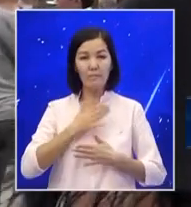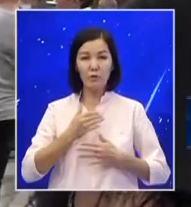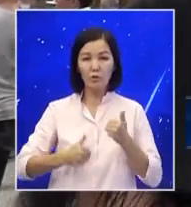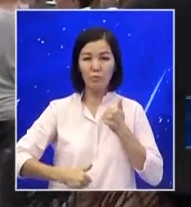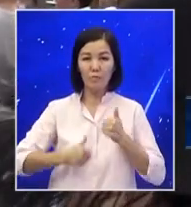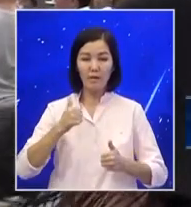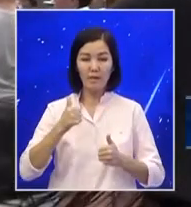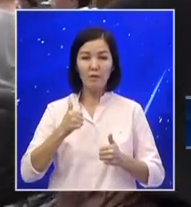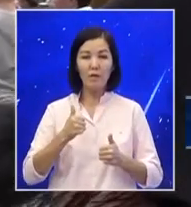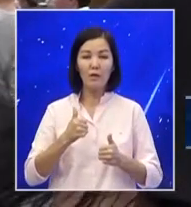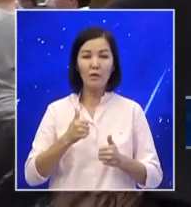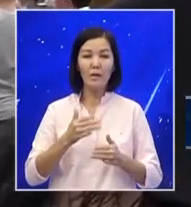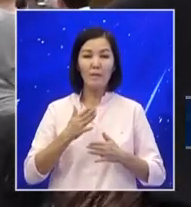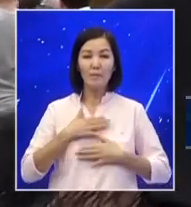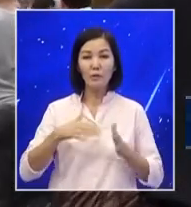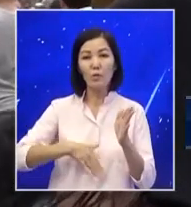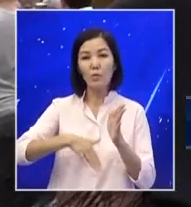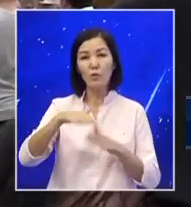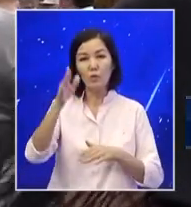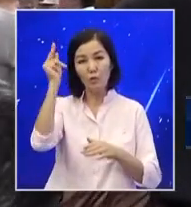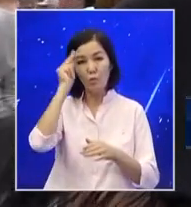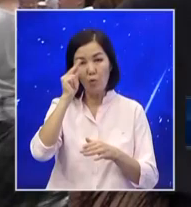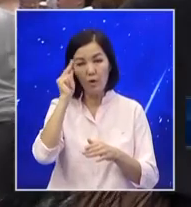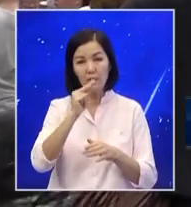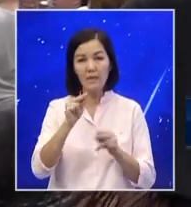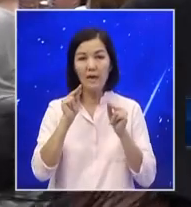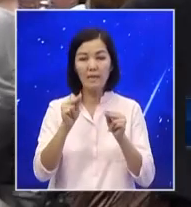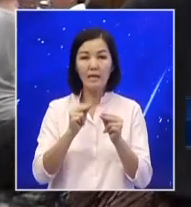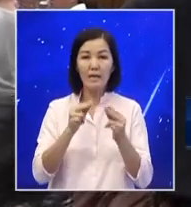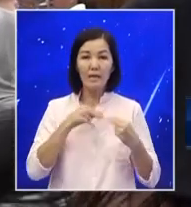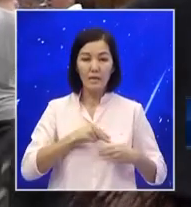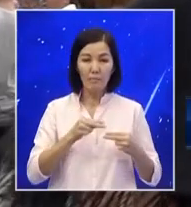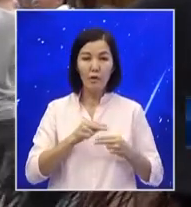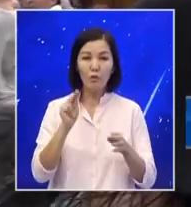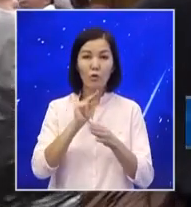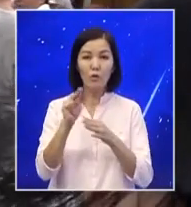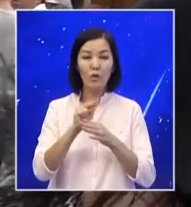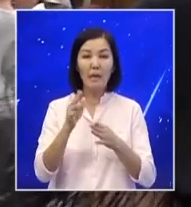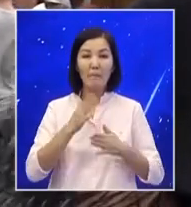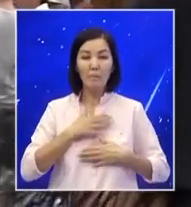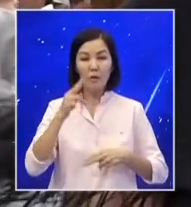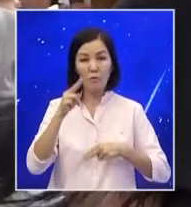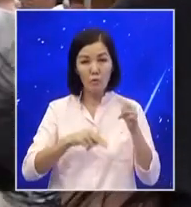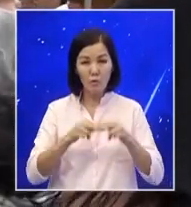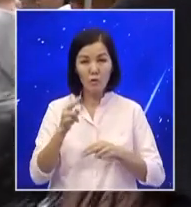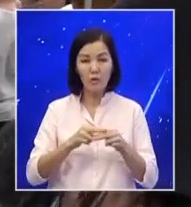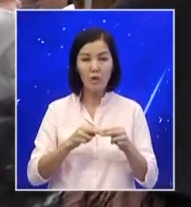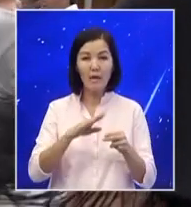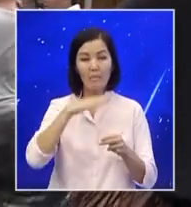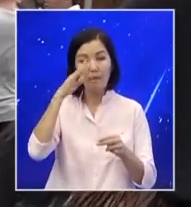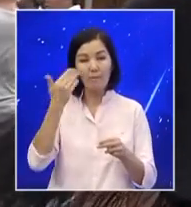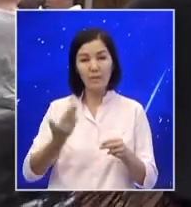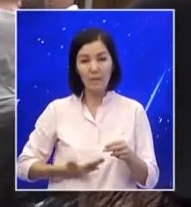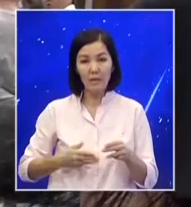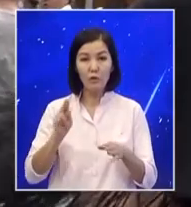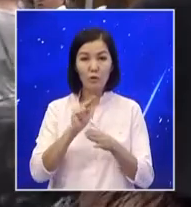жол энциклопедия. Ол бізді өсірді, білім әперді, адал еңбек етуге үйретті. Мен де құрылысшымын, жолшымын. Әкем көз түрісінде баулып